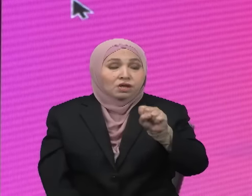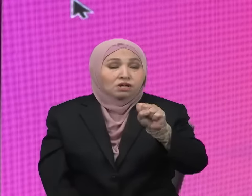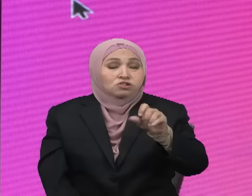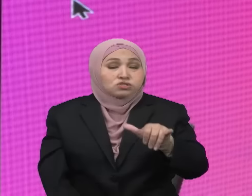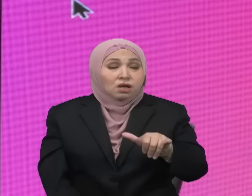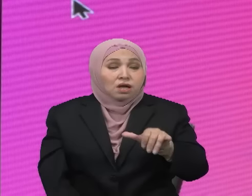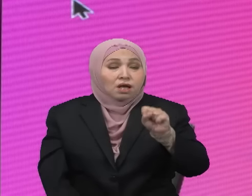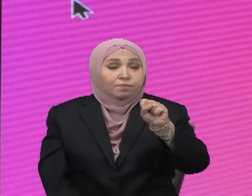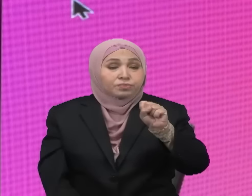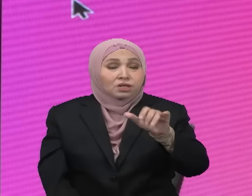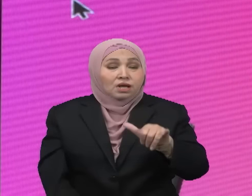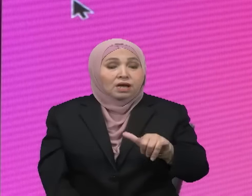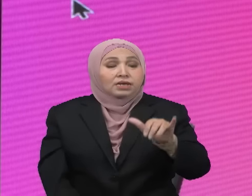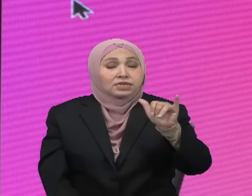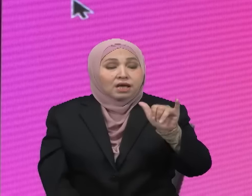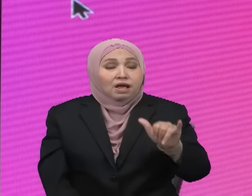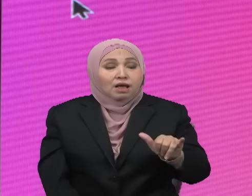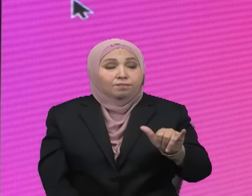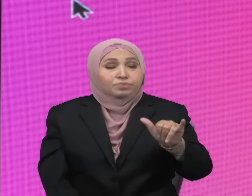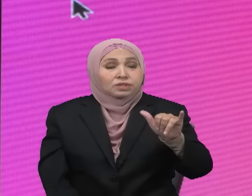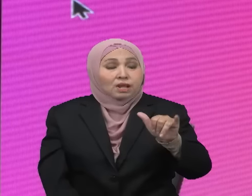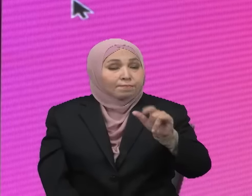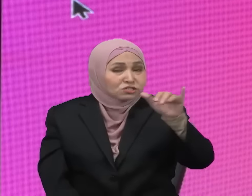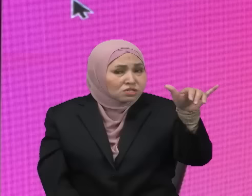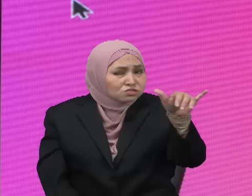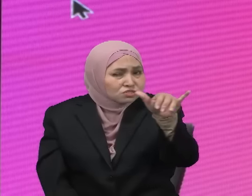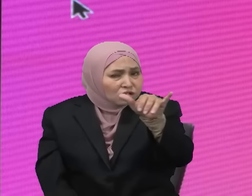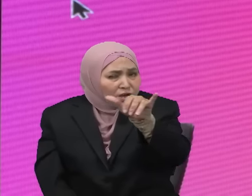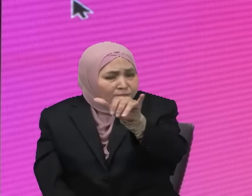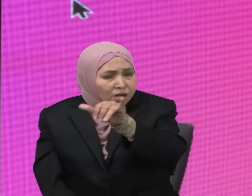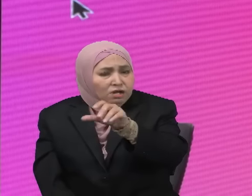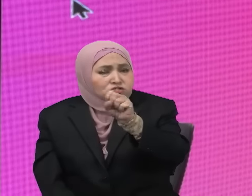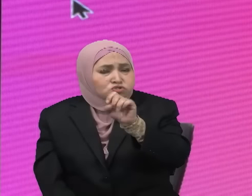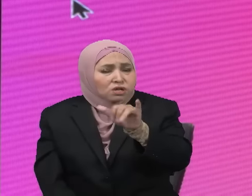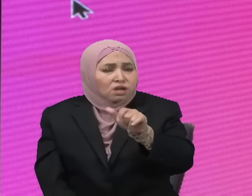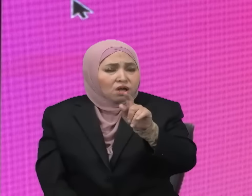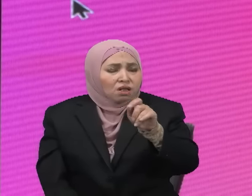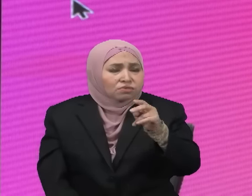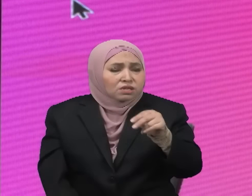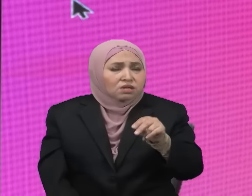Sya. Sya. Ya. Ya. Kena sama. Syayatin.